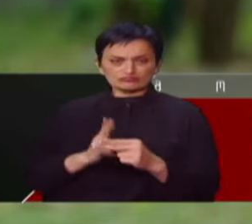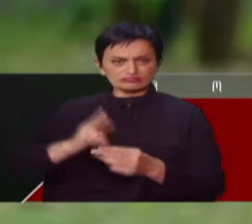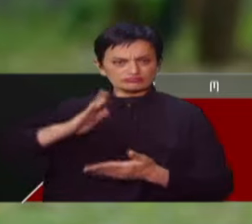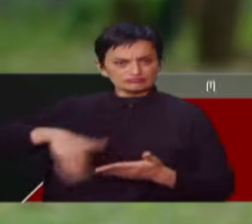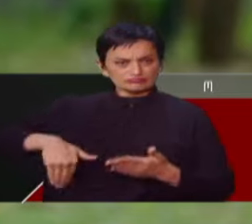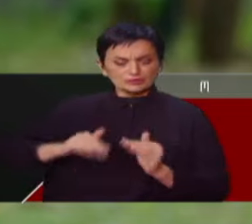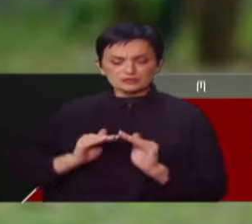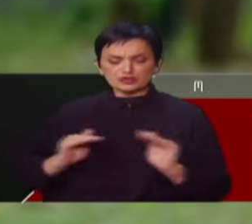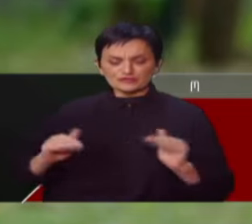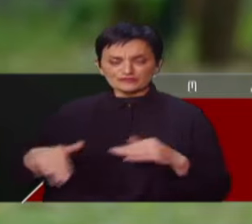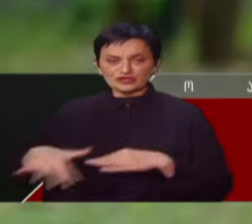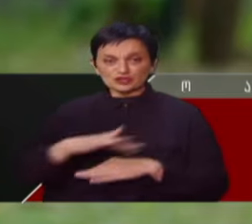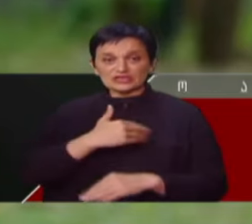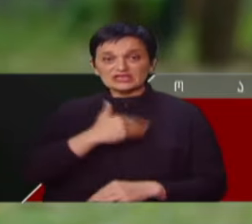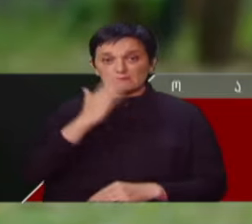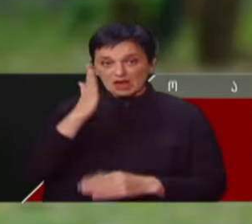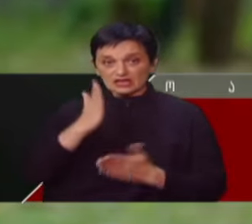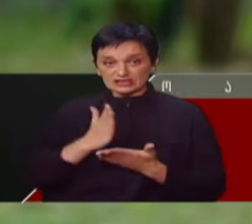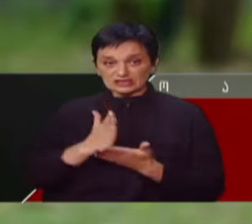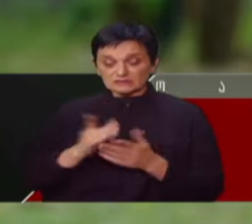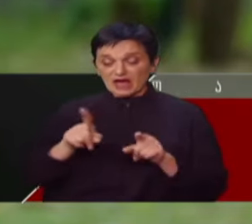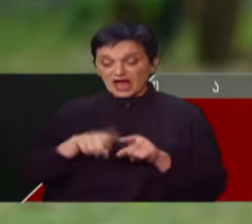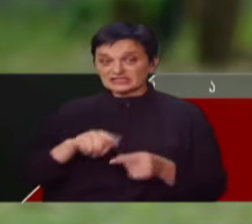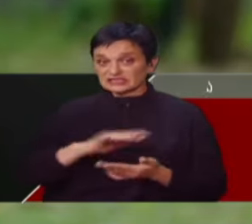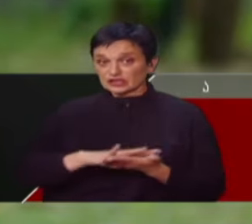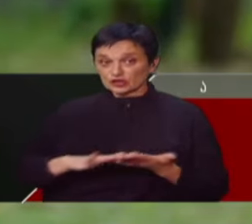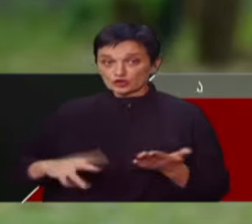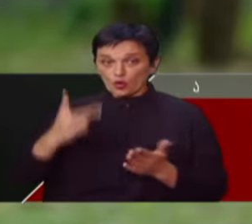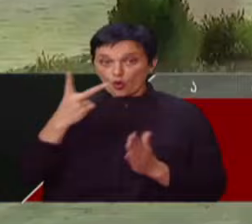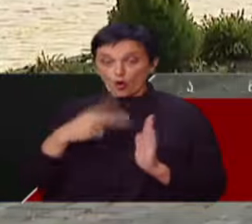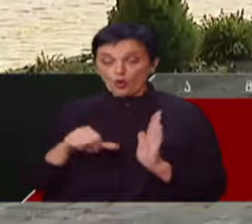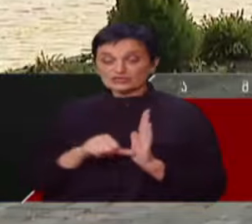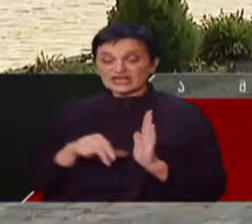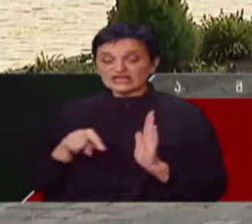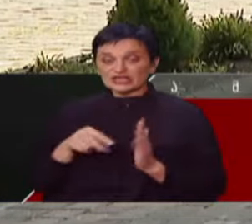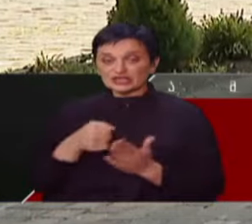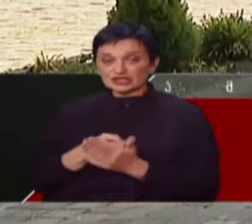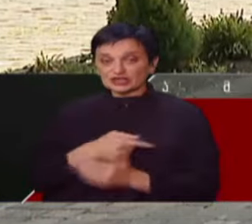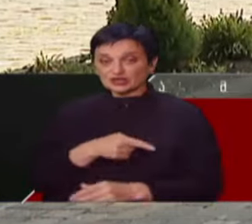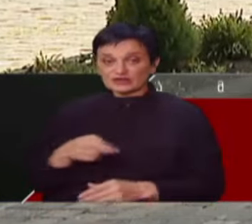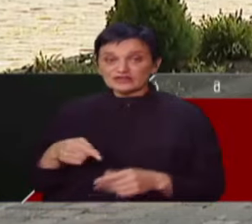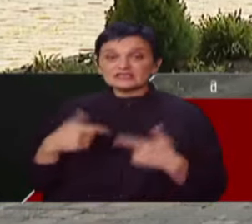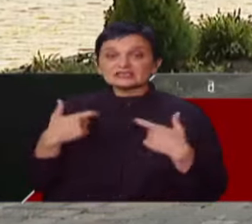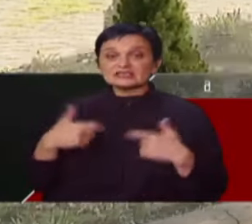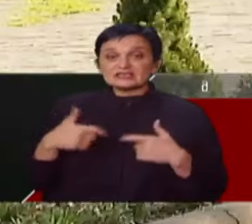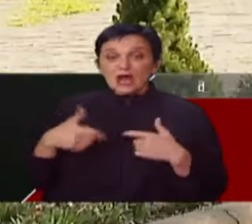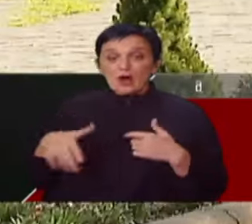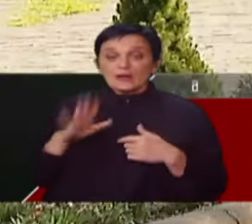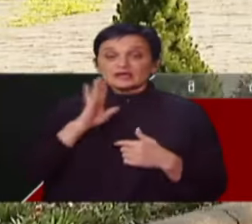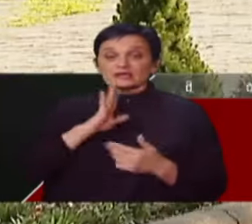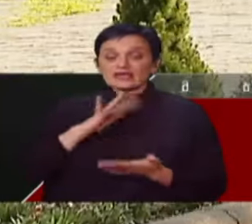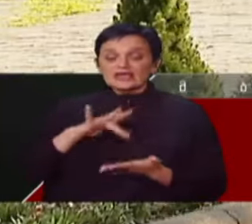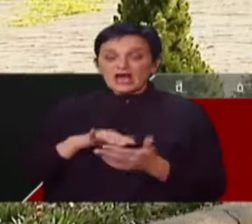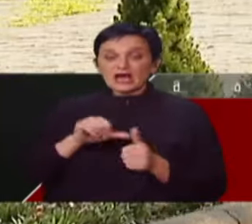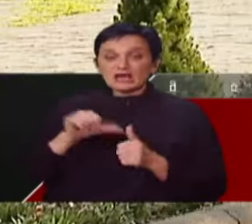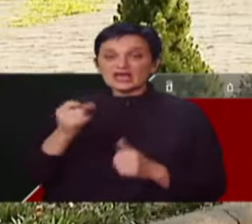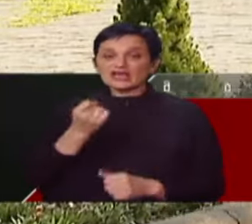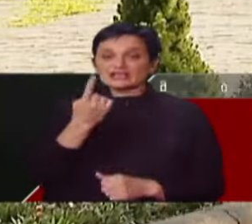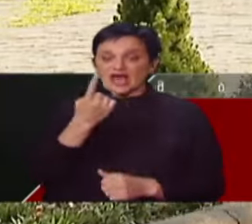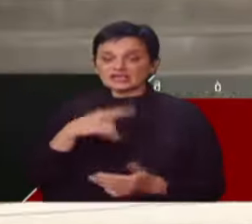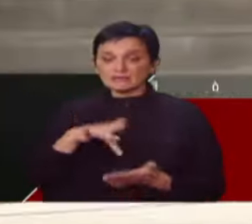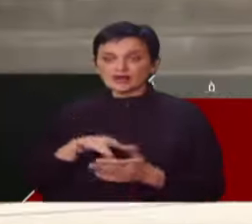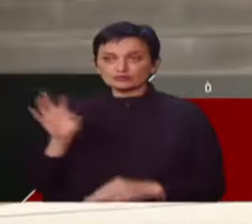7 გარემოში და იმედია, რომ ასე გაგრძელდება 26 ივლისამდე. წელს საგამოცდო სივრცეები დედაქალაქის გარდა 11